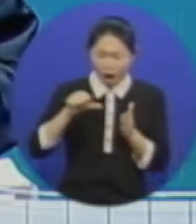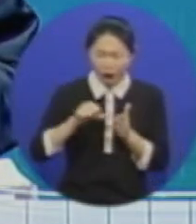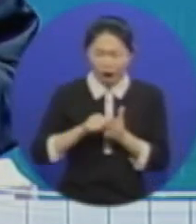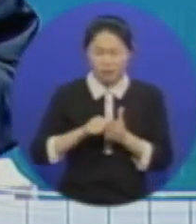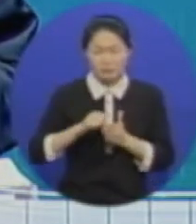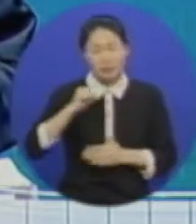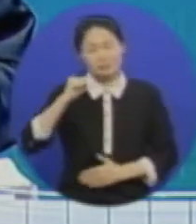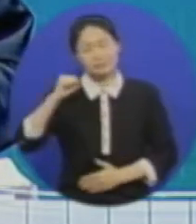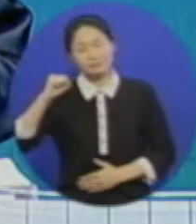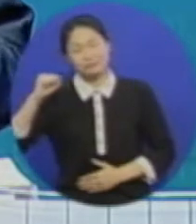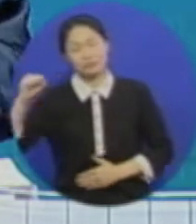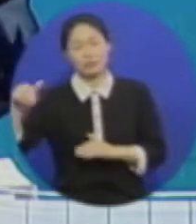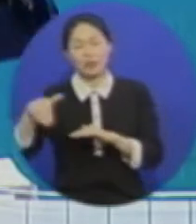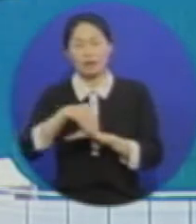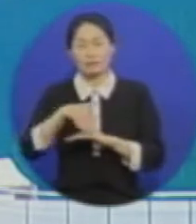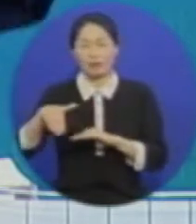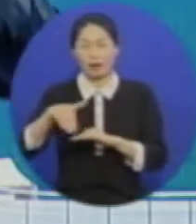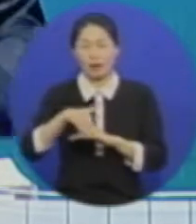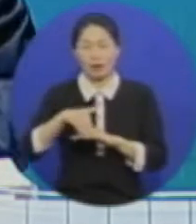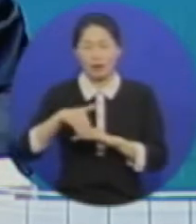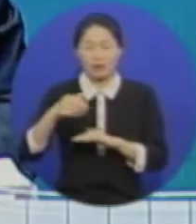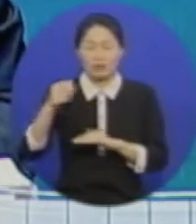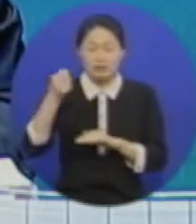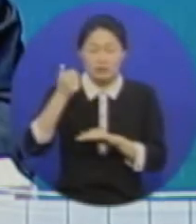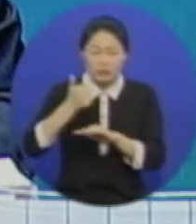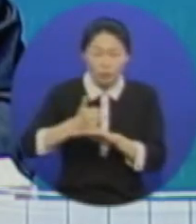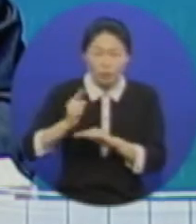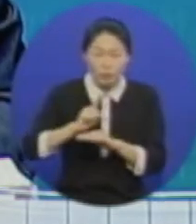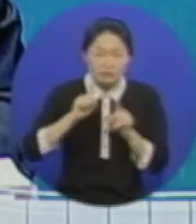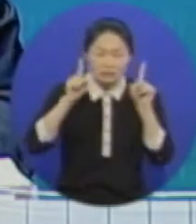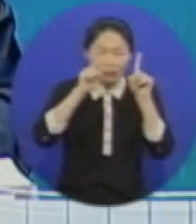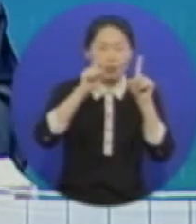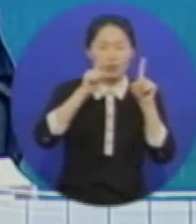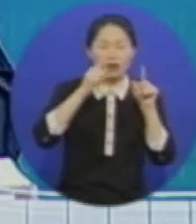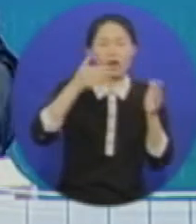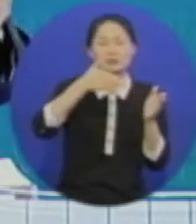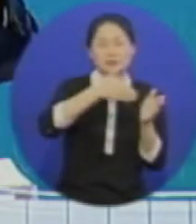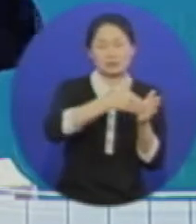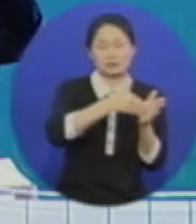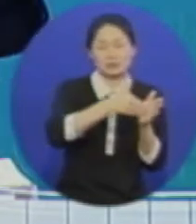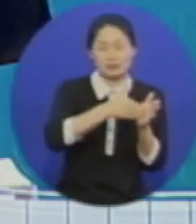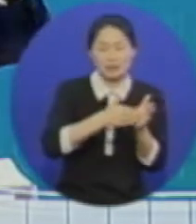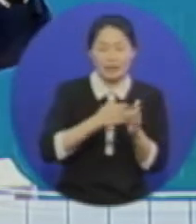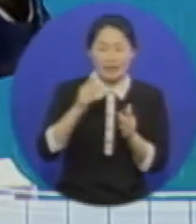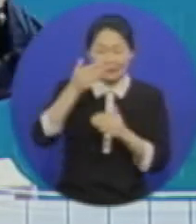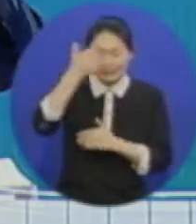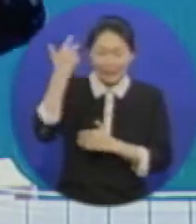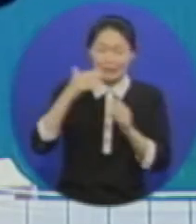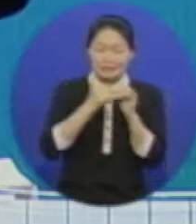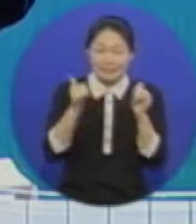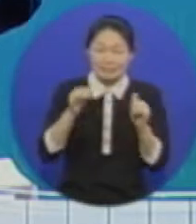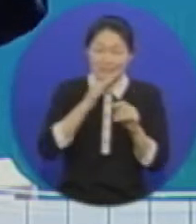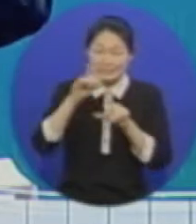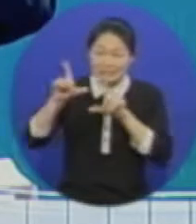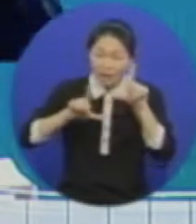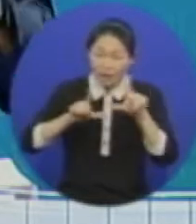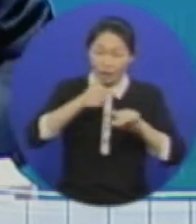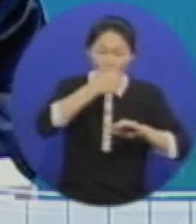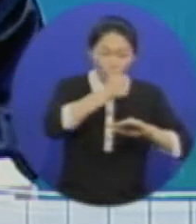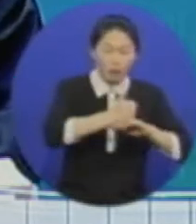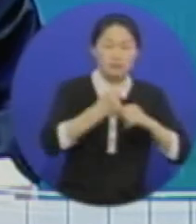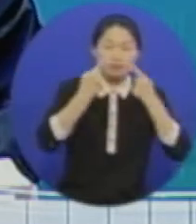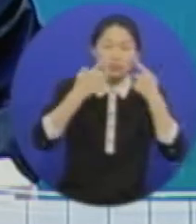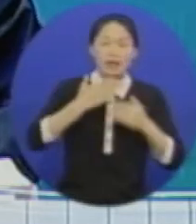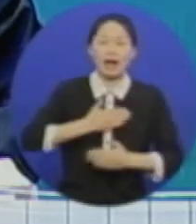다닙니다 그리고 지오 까지 끌고 가는 거예요 이 옛사람이 실체와 그 결과를 분명히